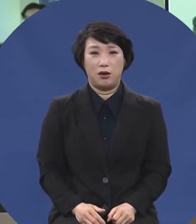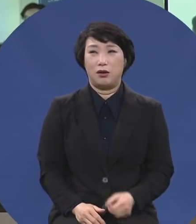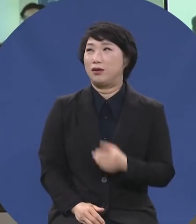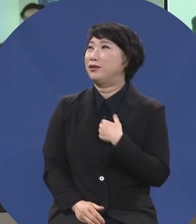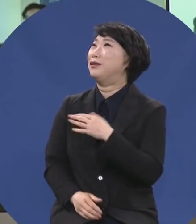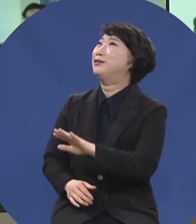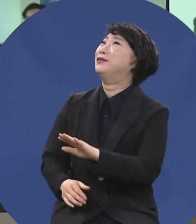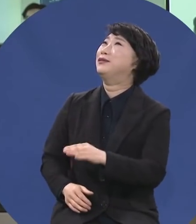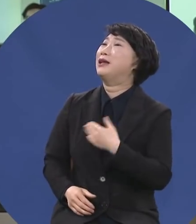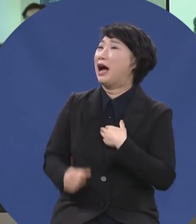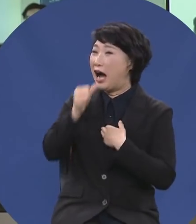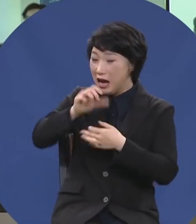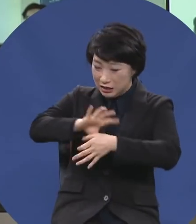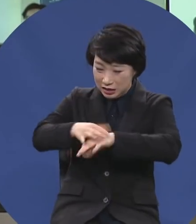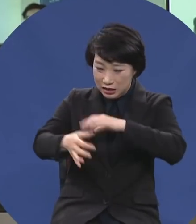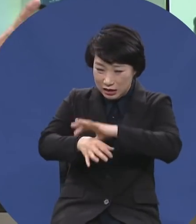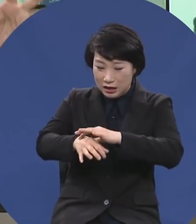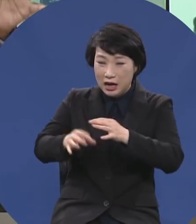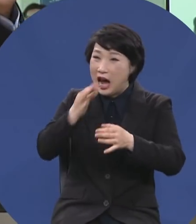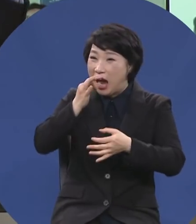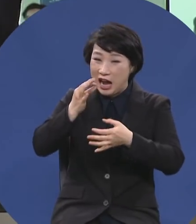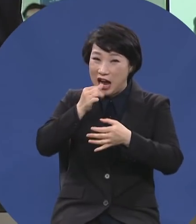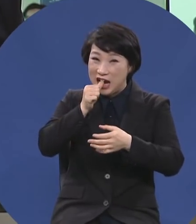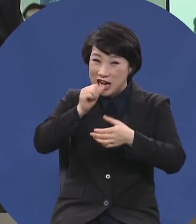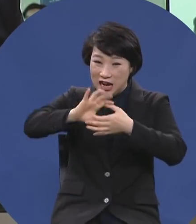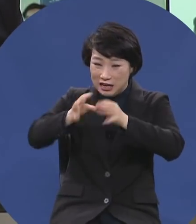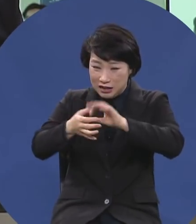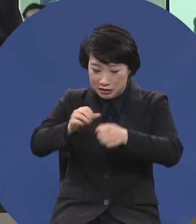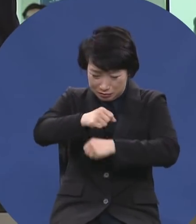내가 사슬의 배인 이것 말고는 다